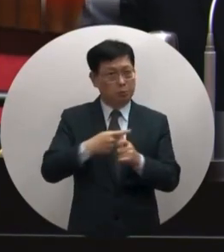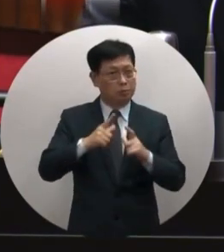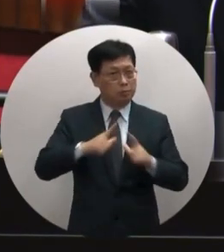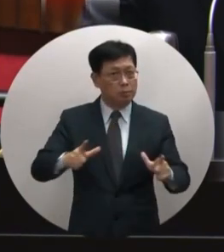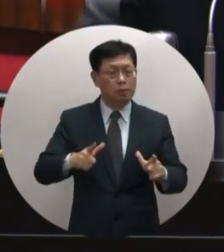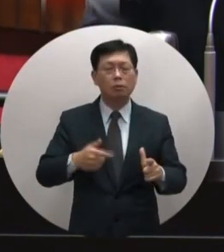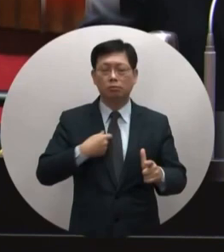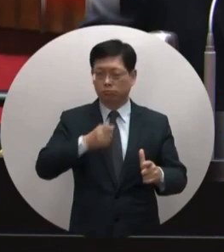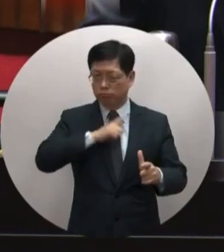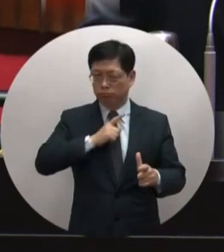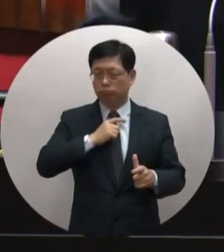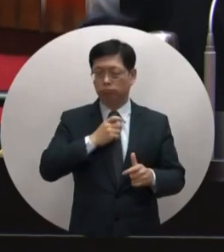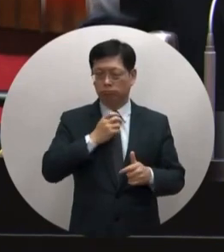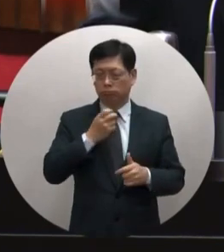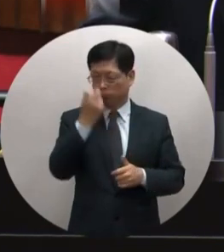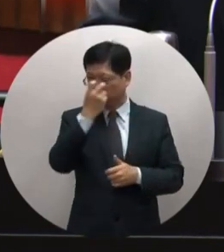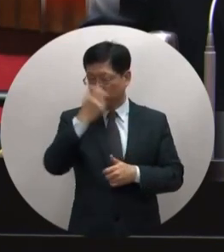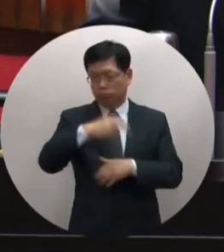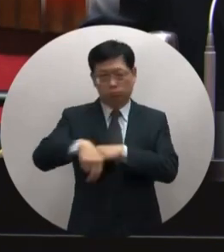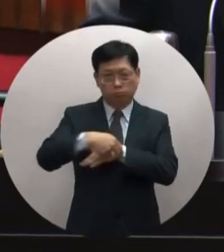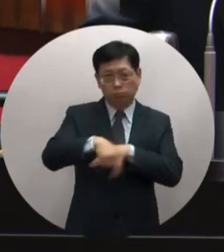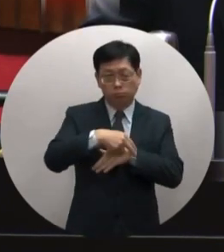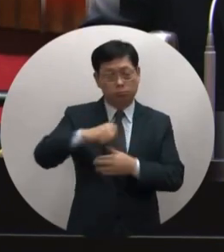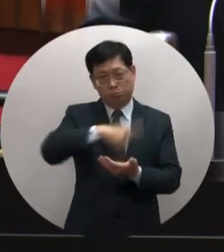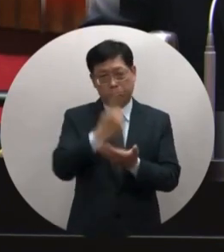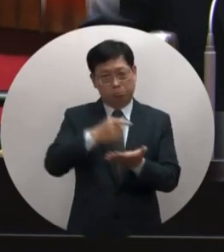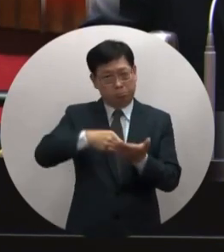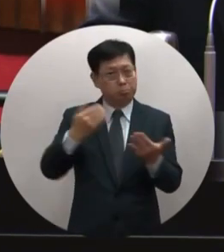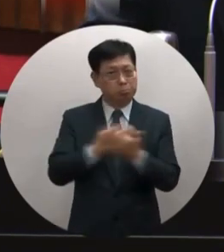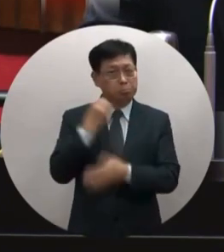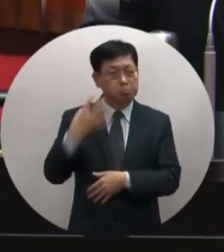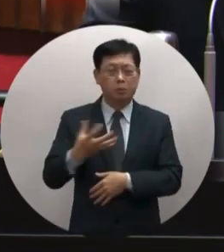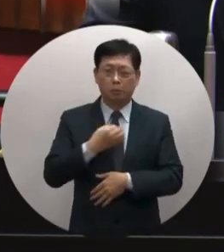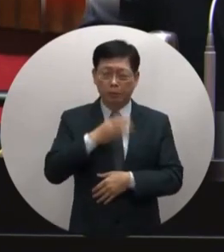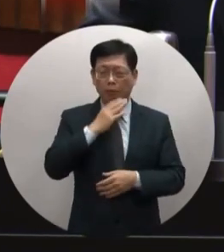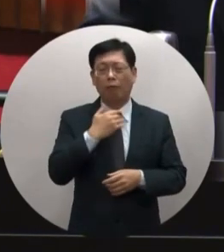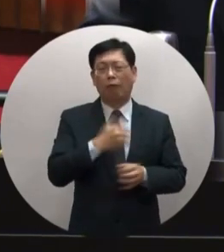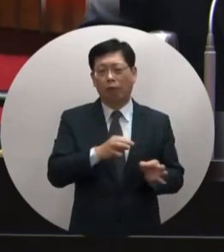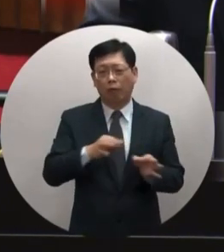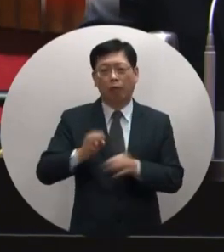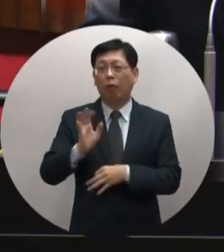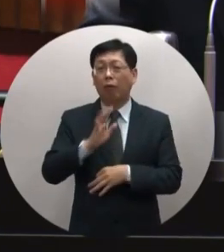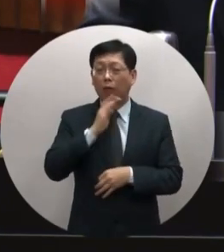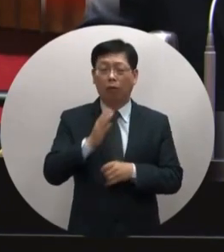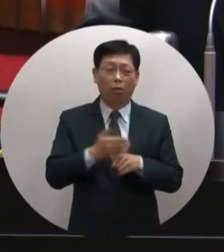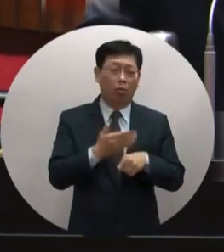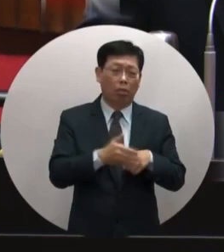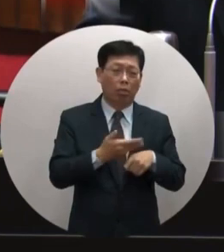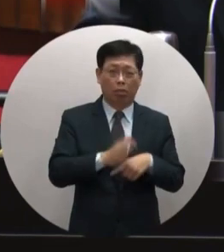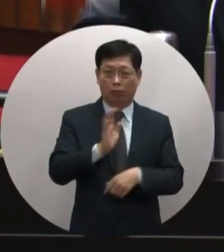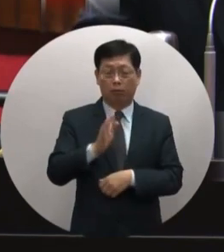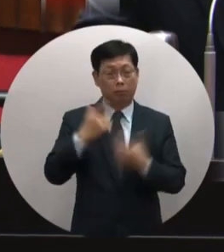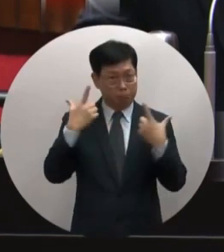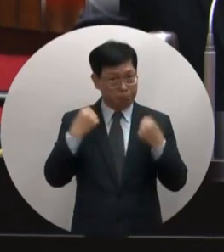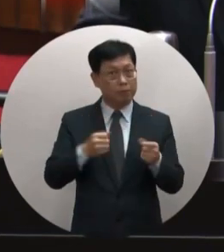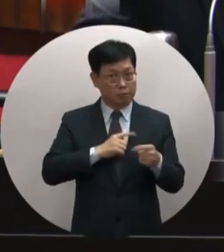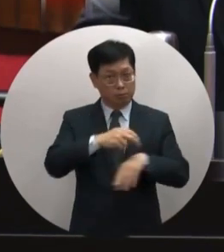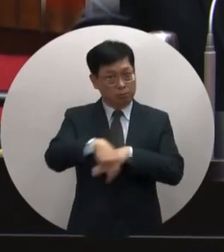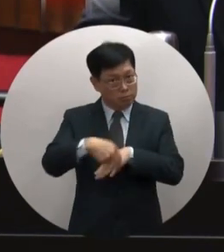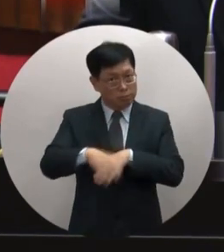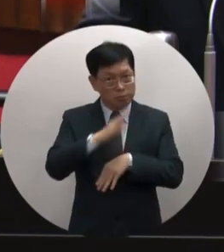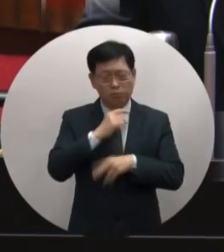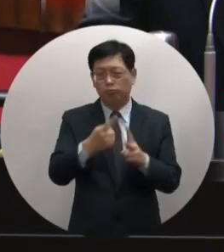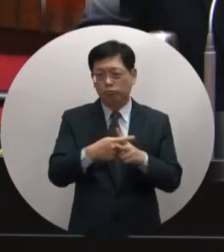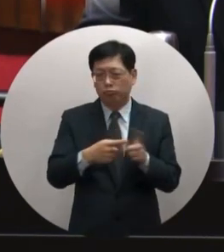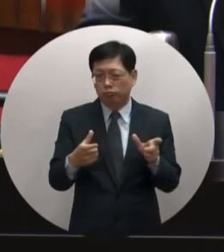要做整體規劃一次更新不要偷偷拉拉也不要零零碎碎本來他的規劃